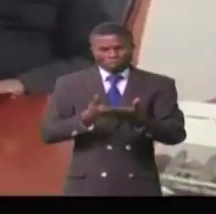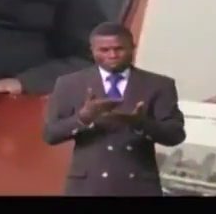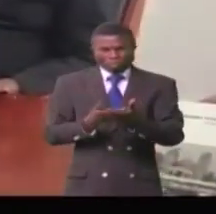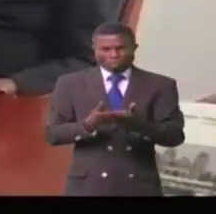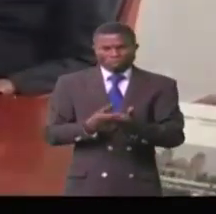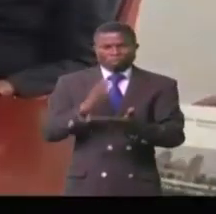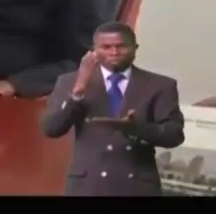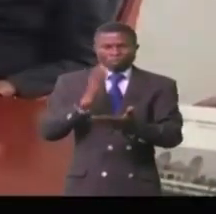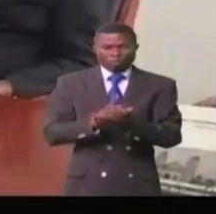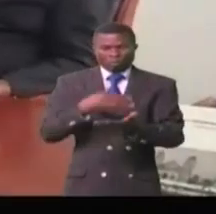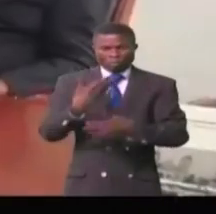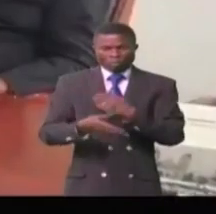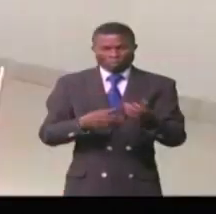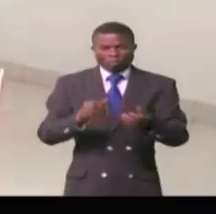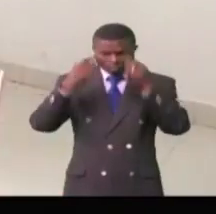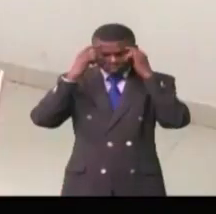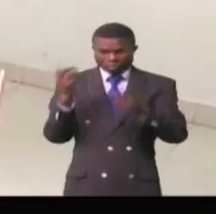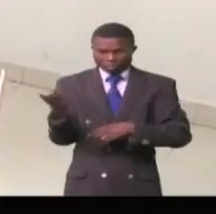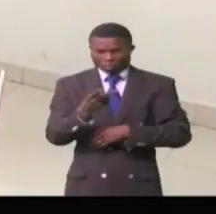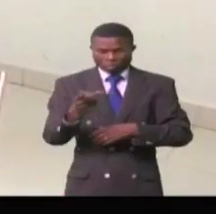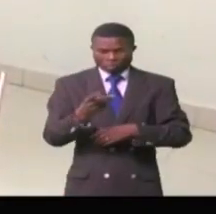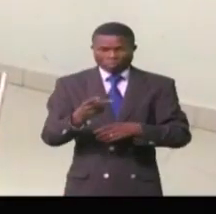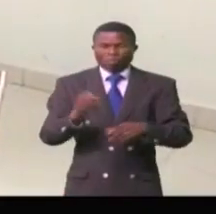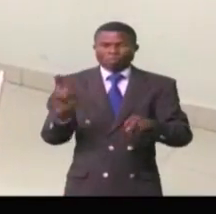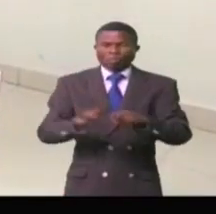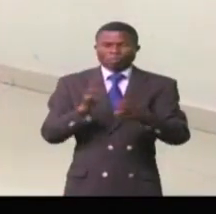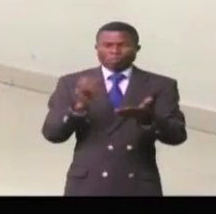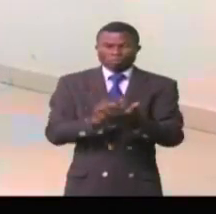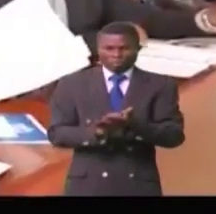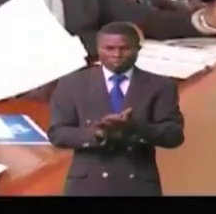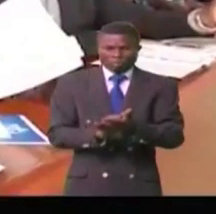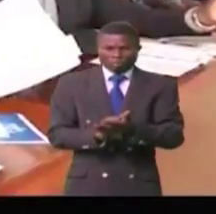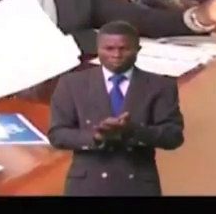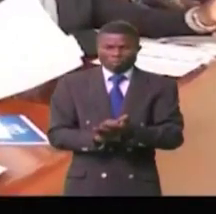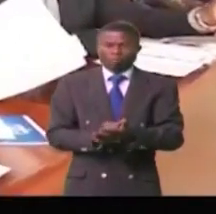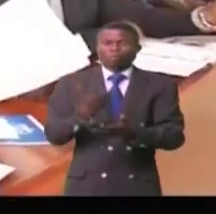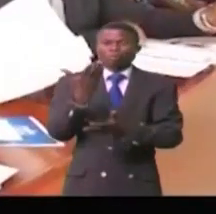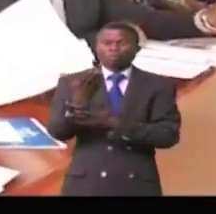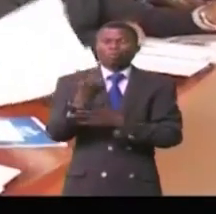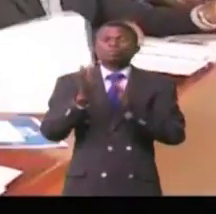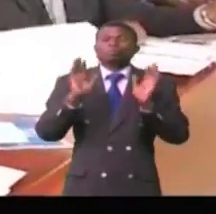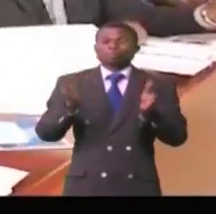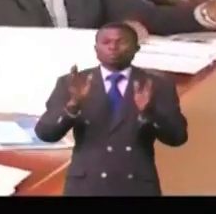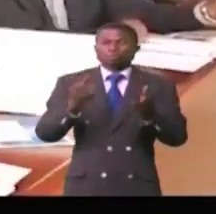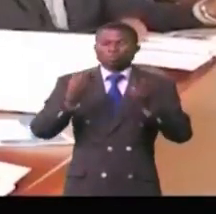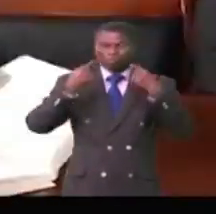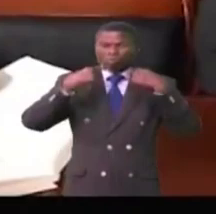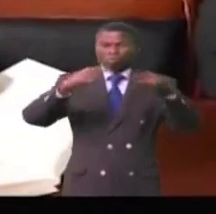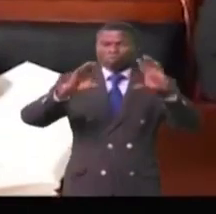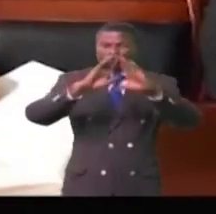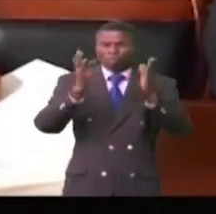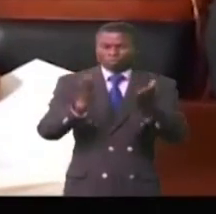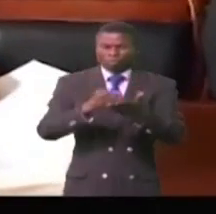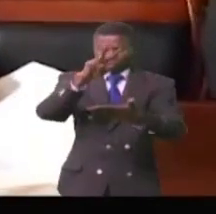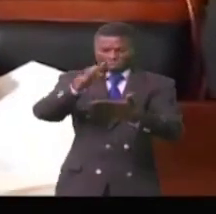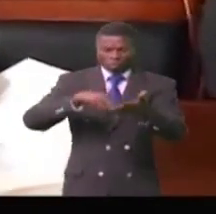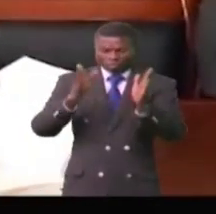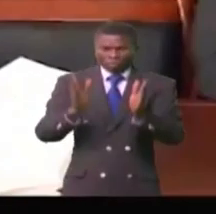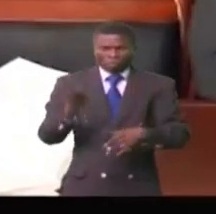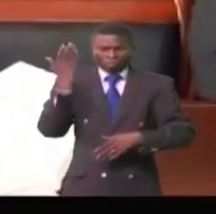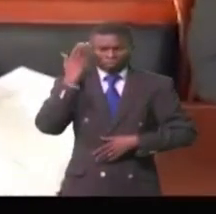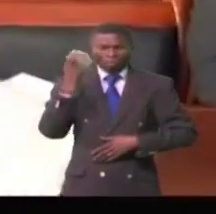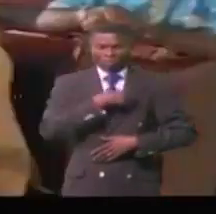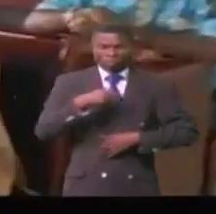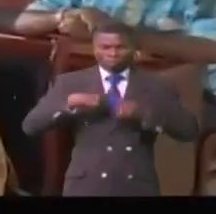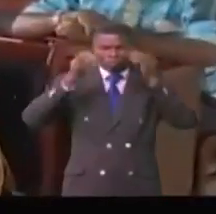cesse fournis par les décideurs et les exécutants. C'est donc une sonnette d'alarme adressée à tout lecteur, parents,